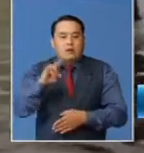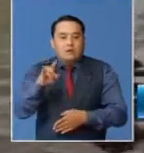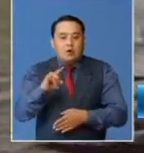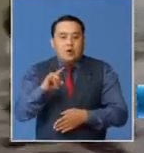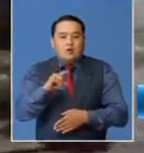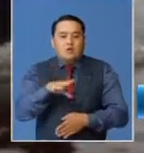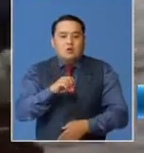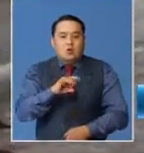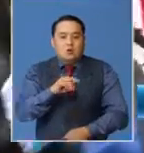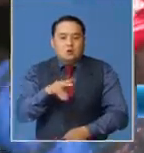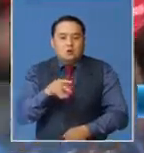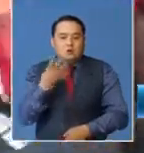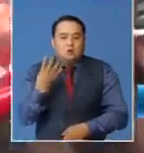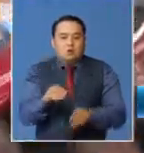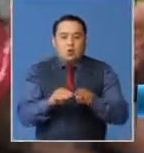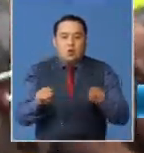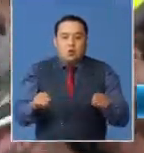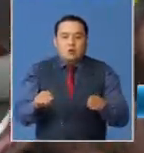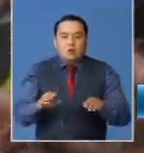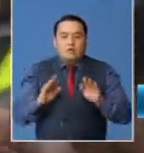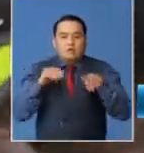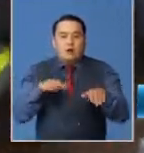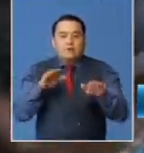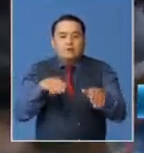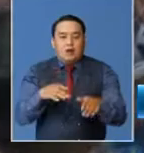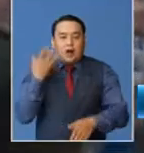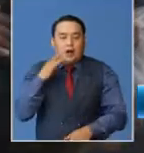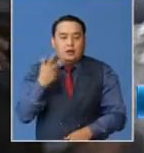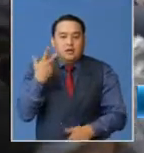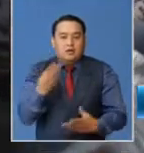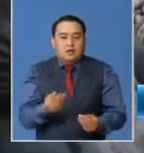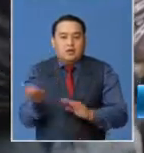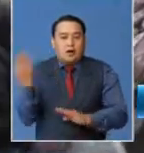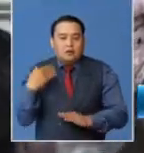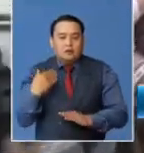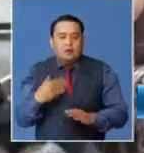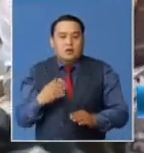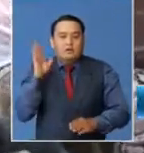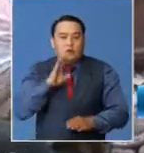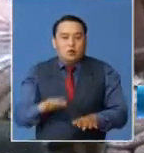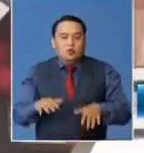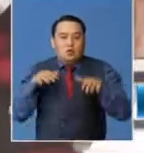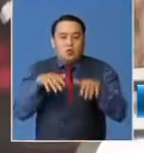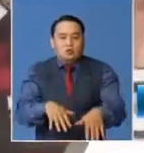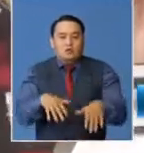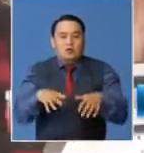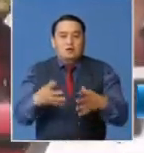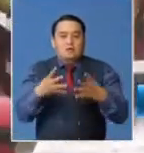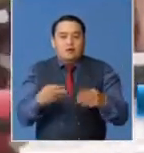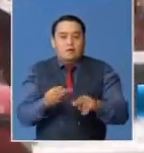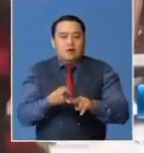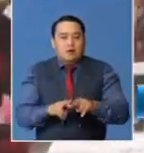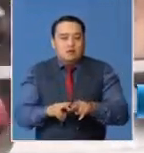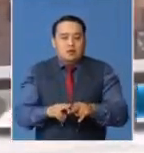Ураган Флоренс 4-й категории обрушился на Атлантическое побережье США 3 дня назад, вызвав наводнения и оползни. Основной удар